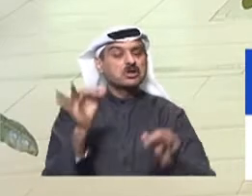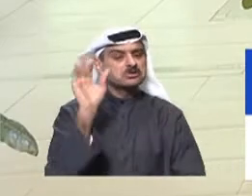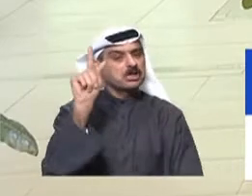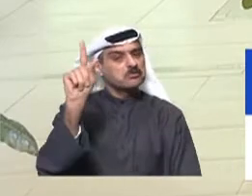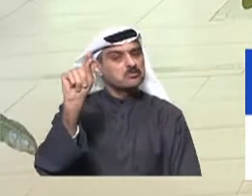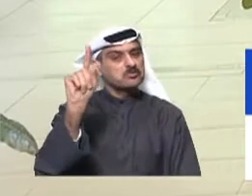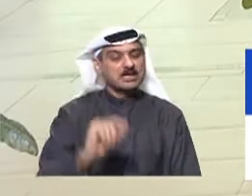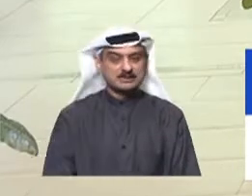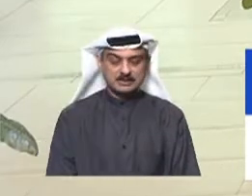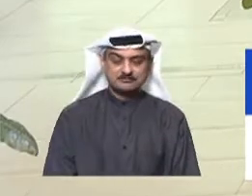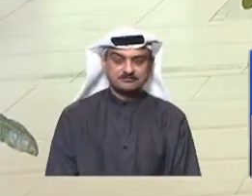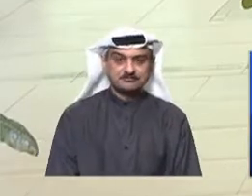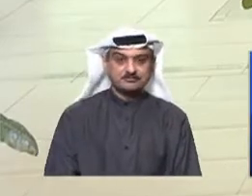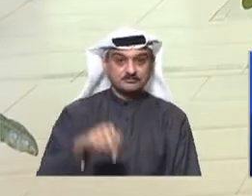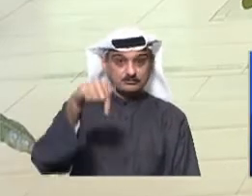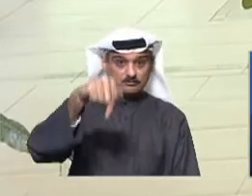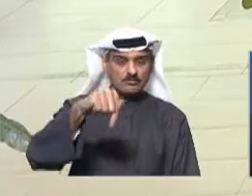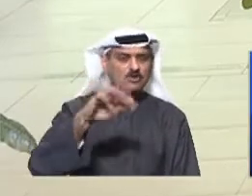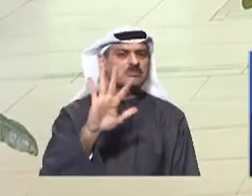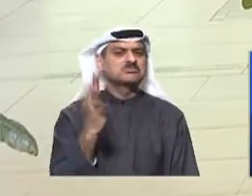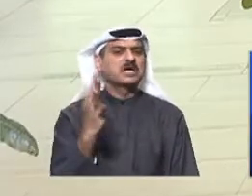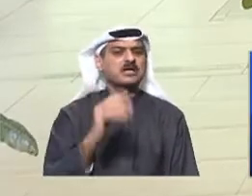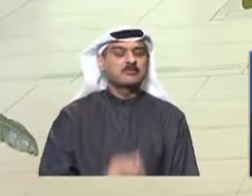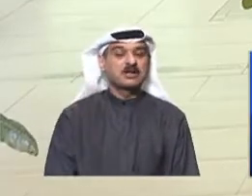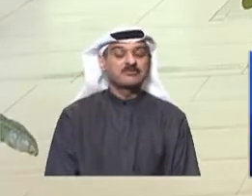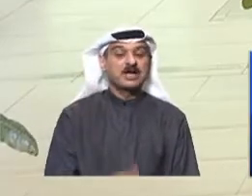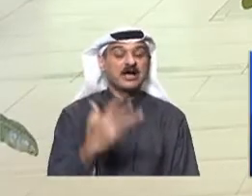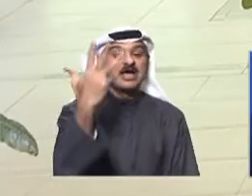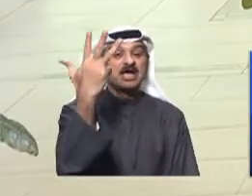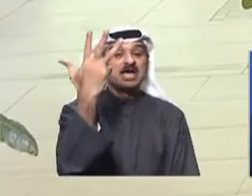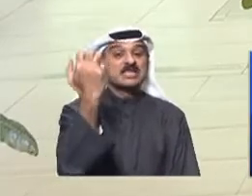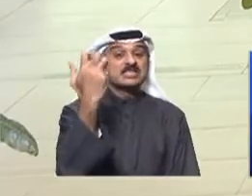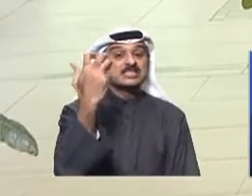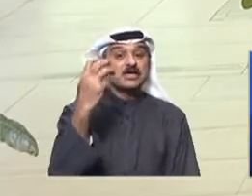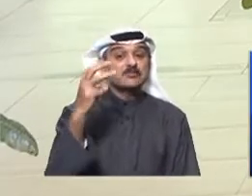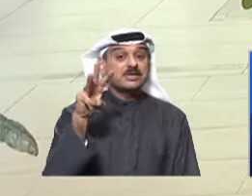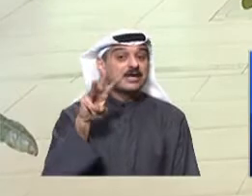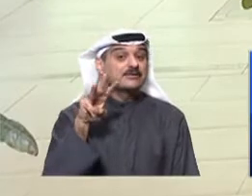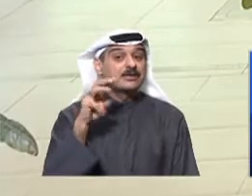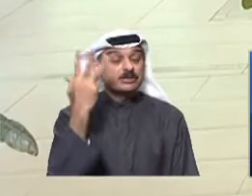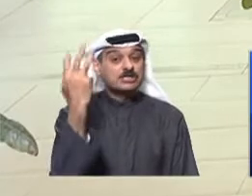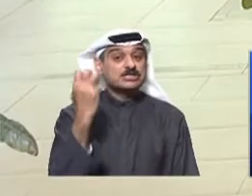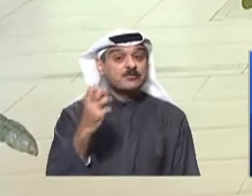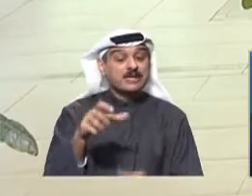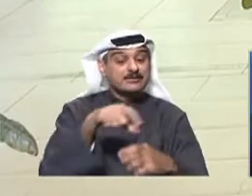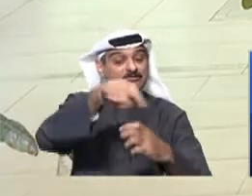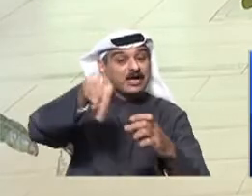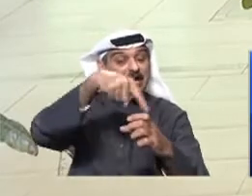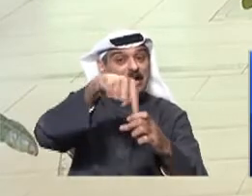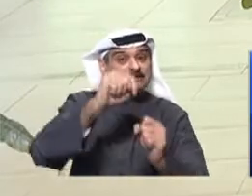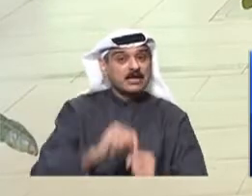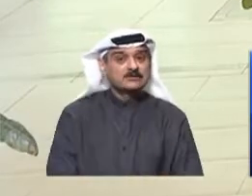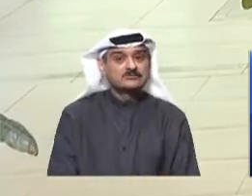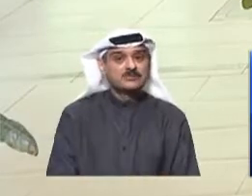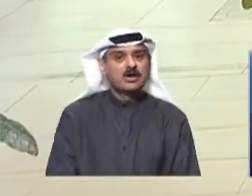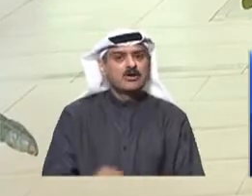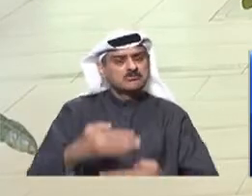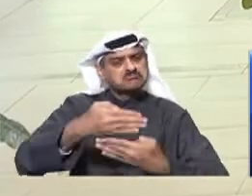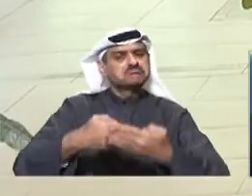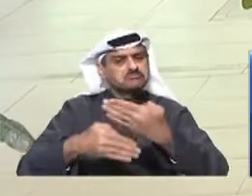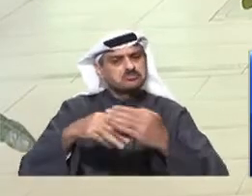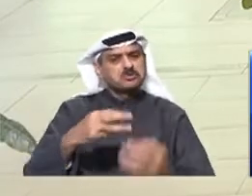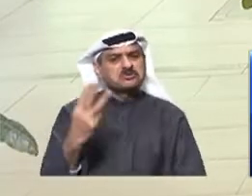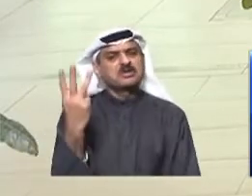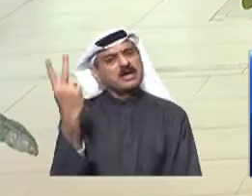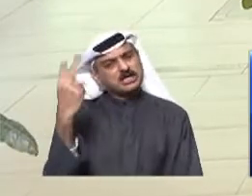يعني خلينا نقول في اليوم هذا ناخذ 900 عداد 1000 عداد على كم عمارة، 20 عمارة 30